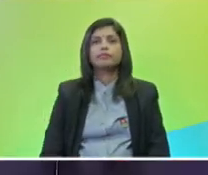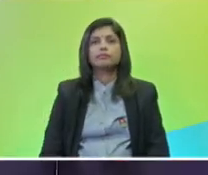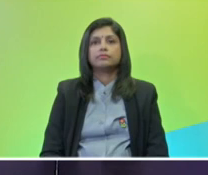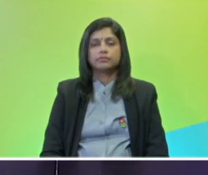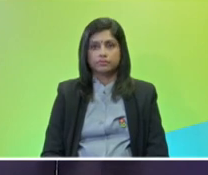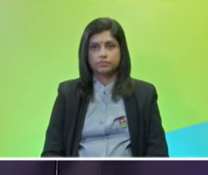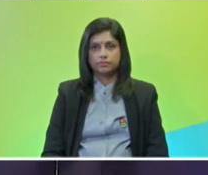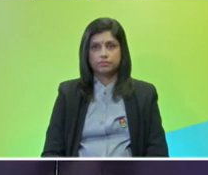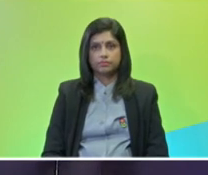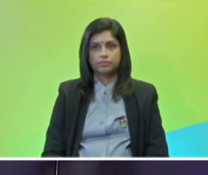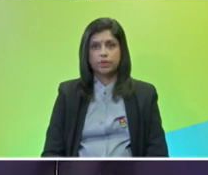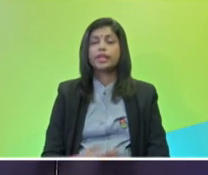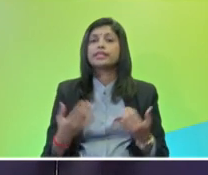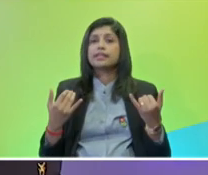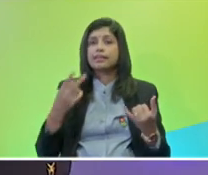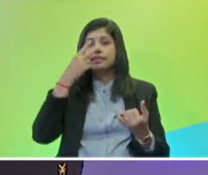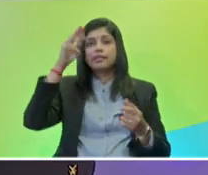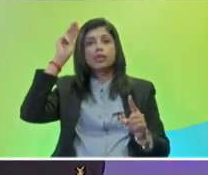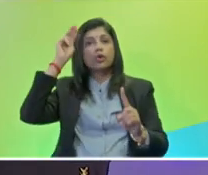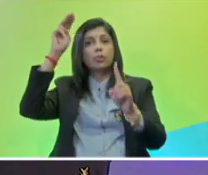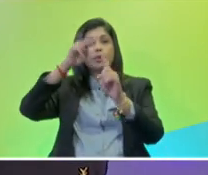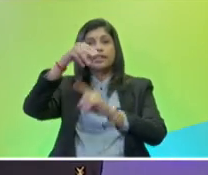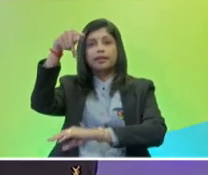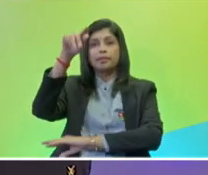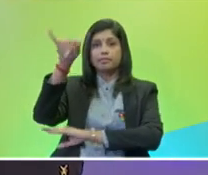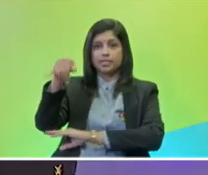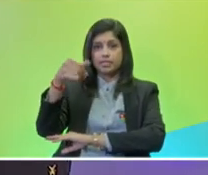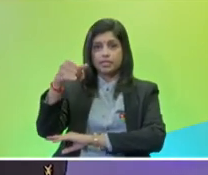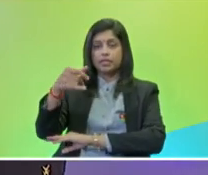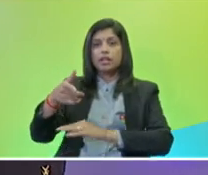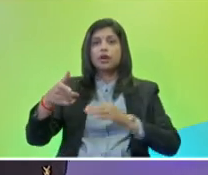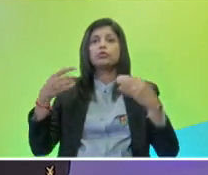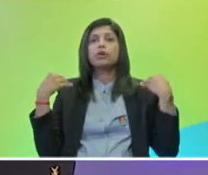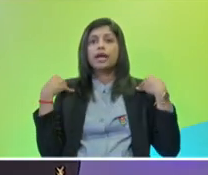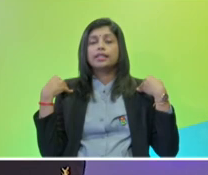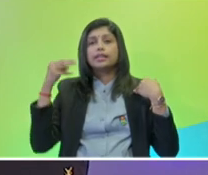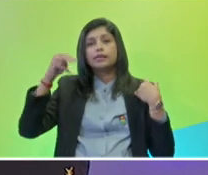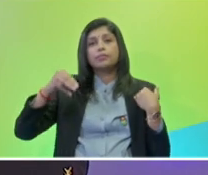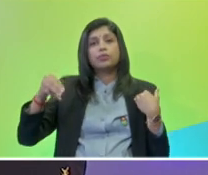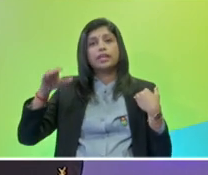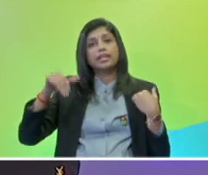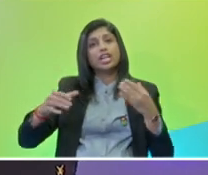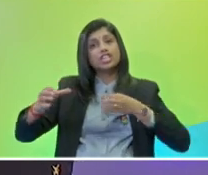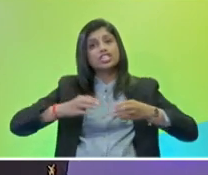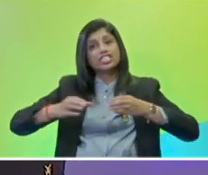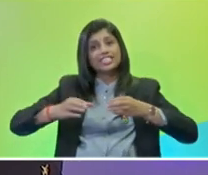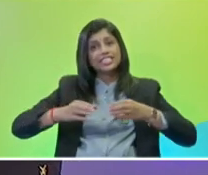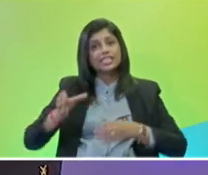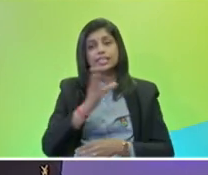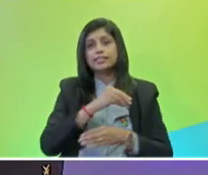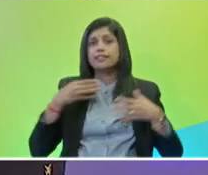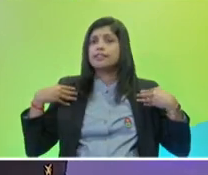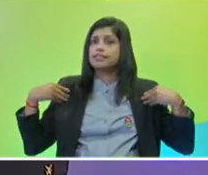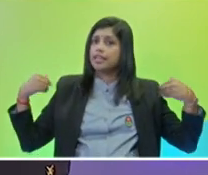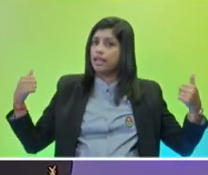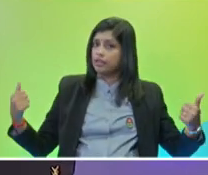alamat PJ tadi yang adalah untuk menaikkan murid yang cerdas dan sehat dan boleh menggunakan atvj ini dalam